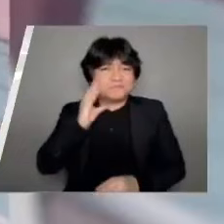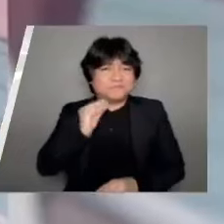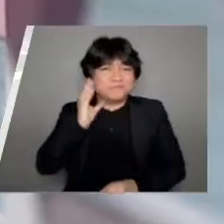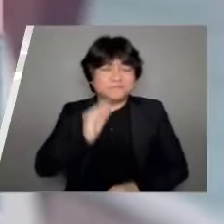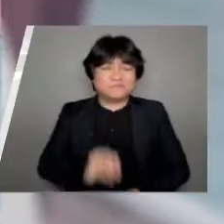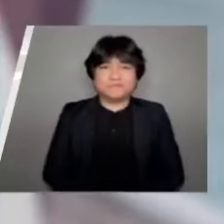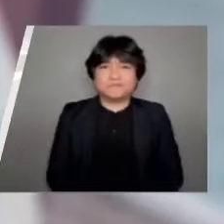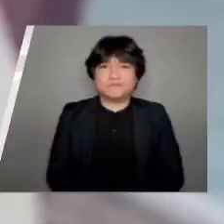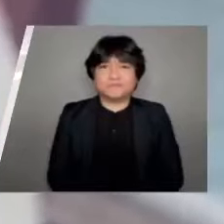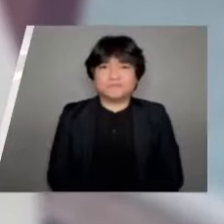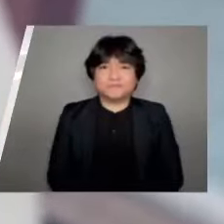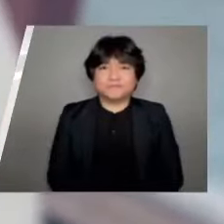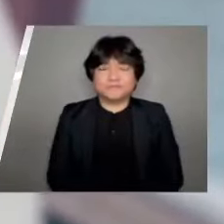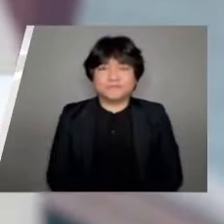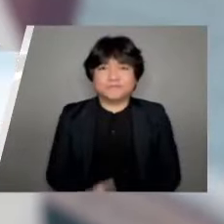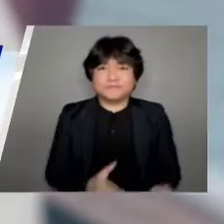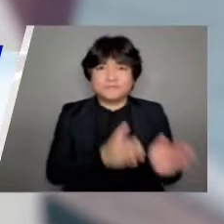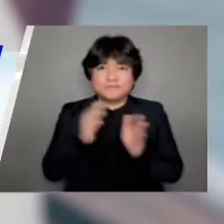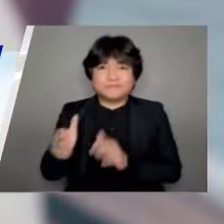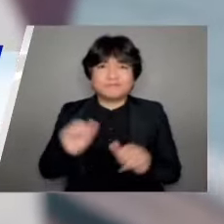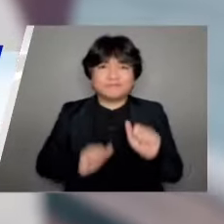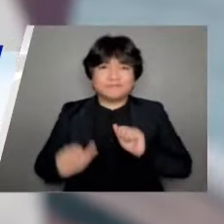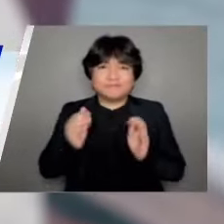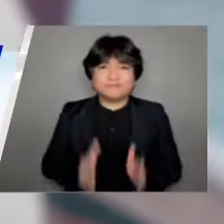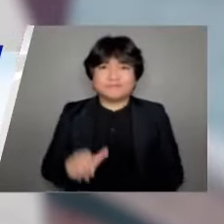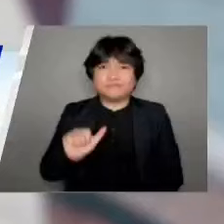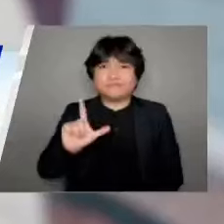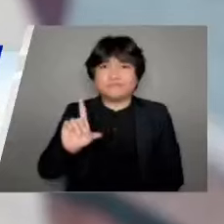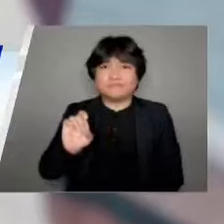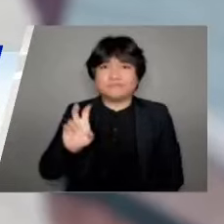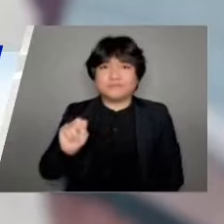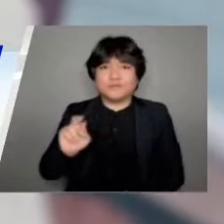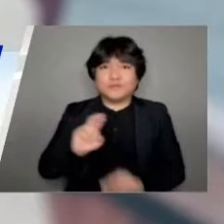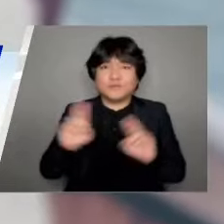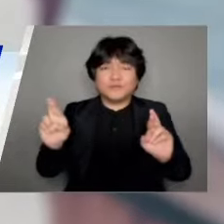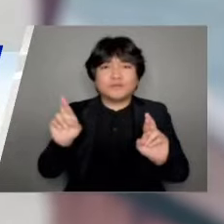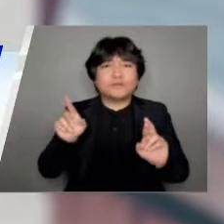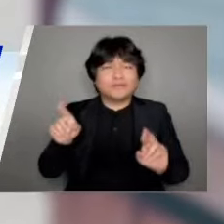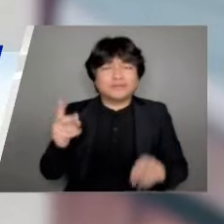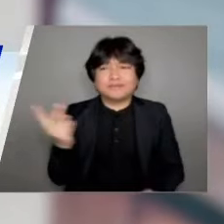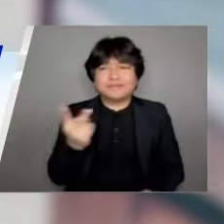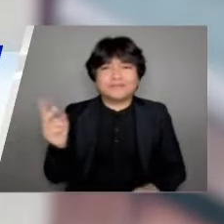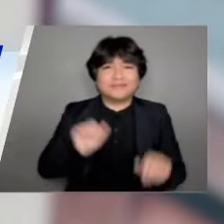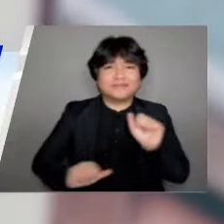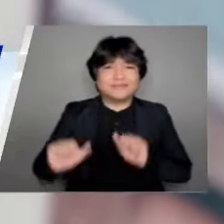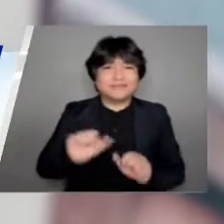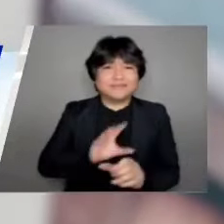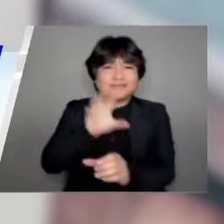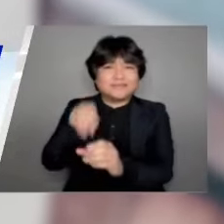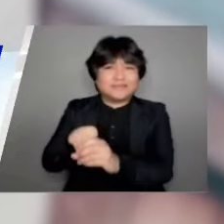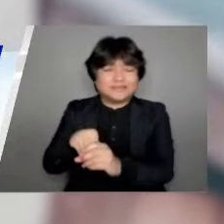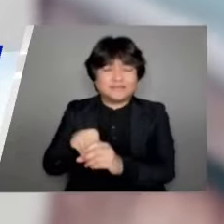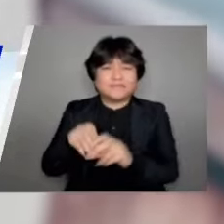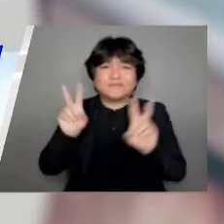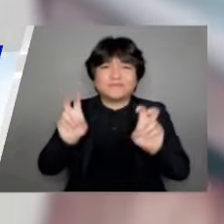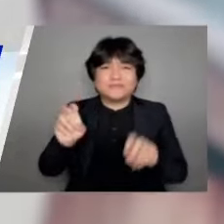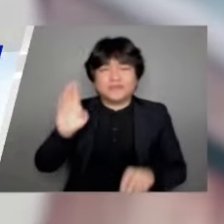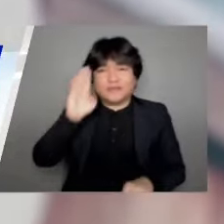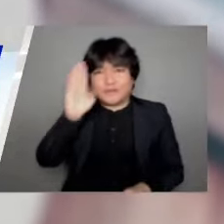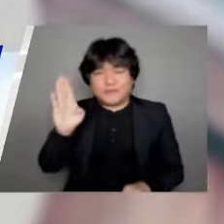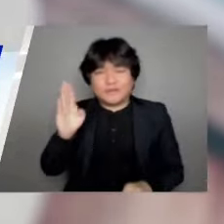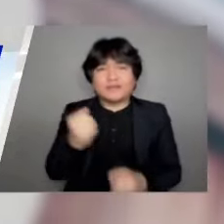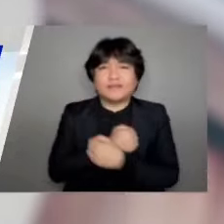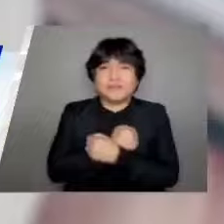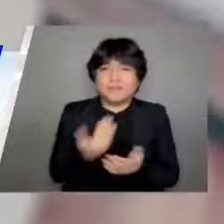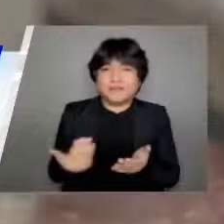Si Alden Richards naman, nasa Canada na para sa shoot ng pelikula nila ni Catherine Bernardo na Hello Love Again. Habang nasa